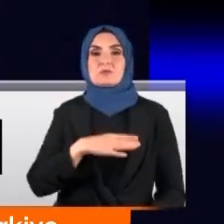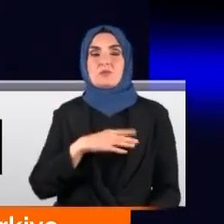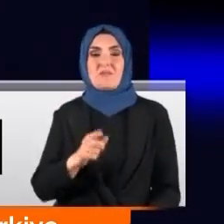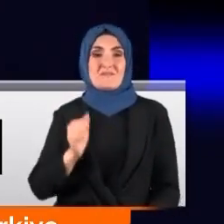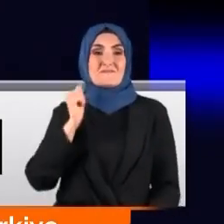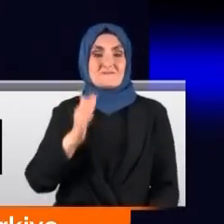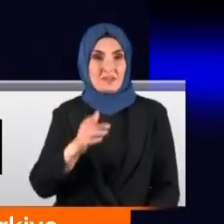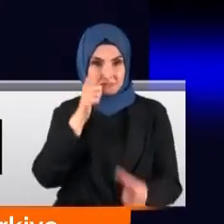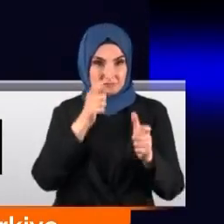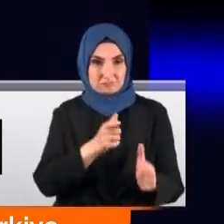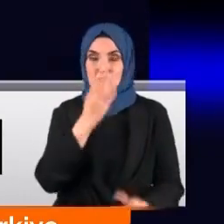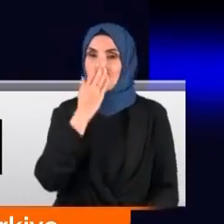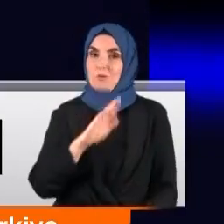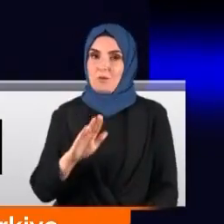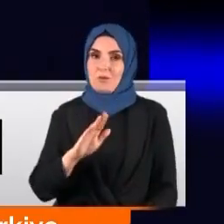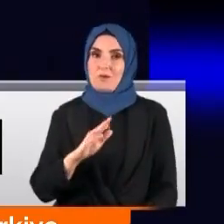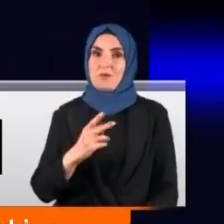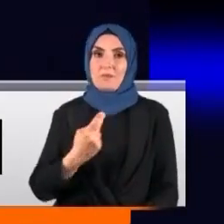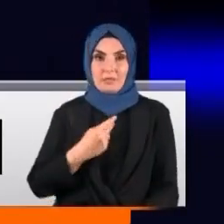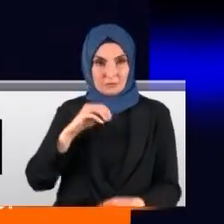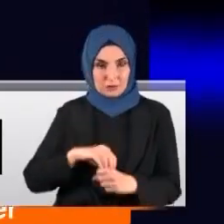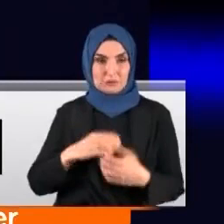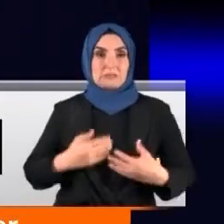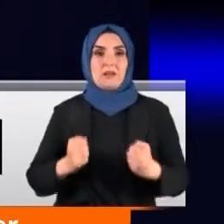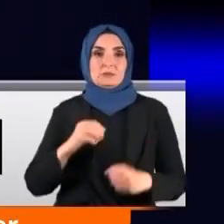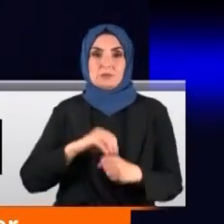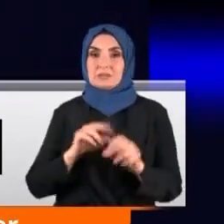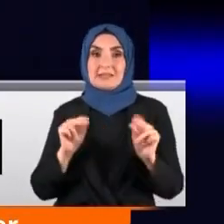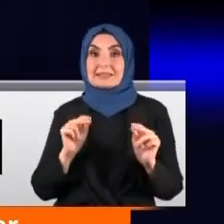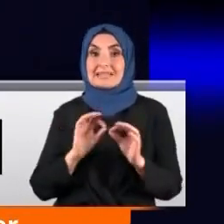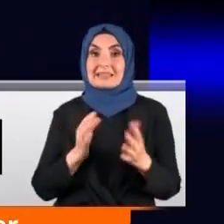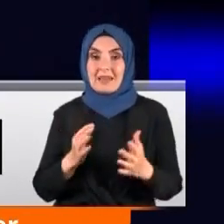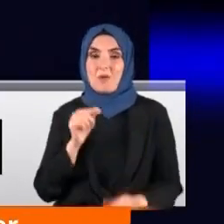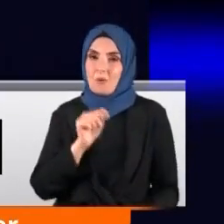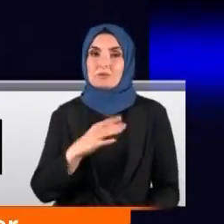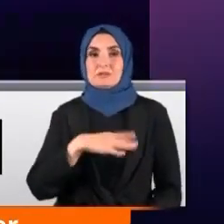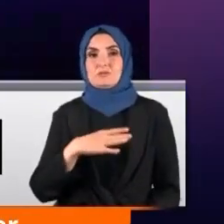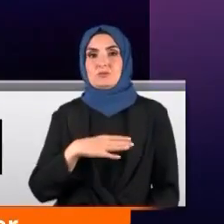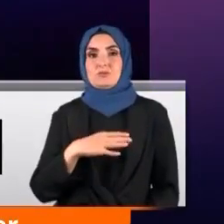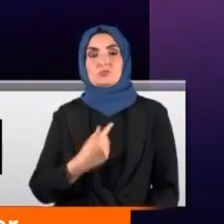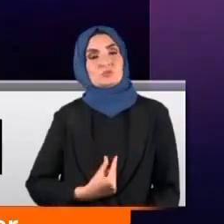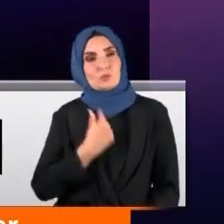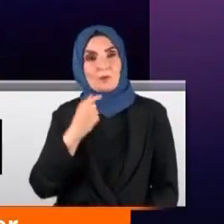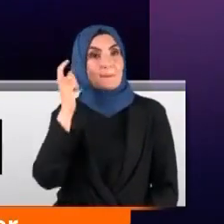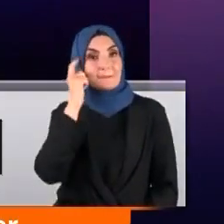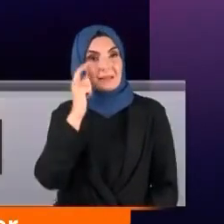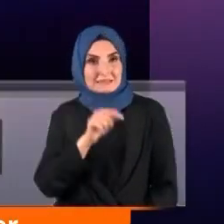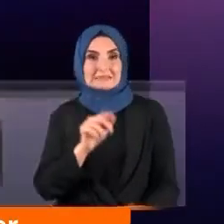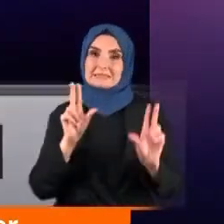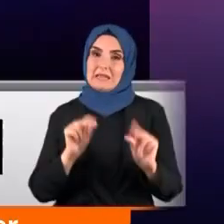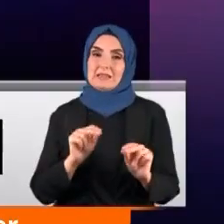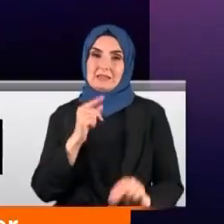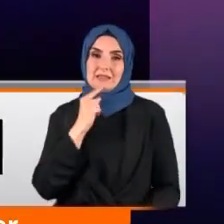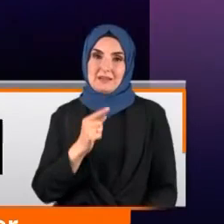Benim için, sağlığım için ne kadar yeterliyse o kadar istiyorum. Ve umarım buna bilgim yeterli olur. Soruları bildikçe de